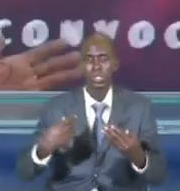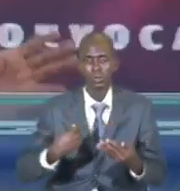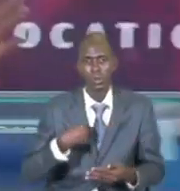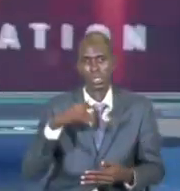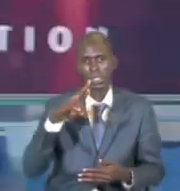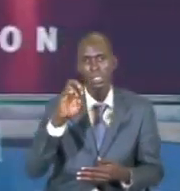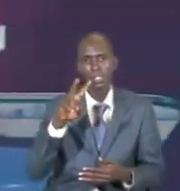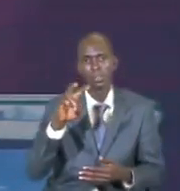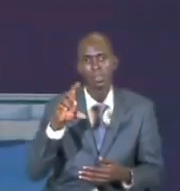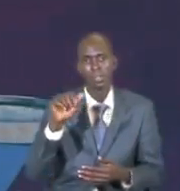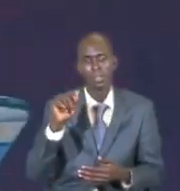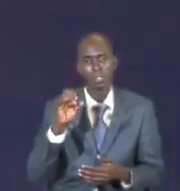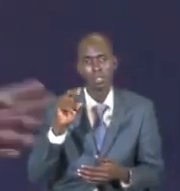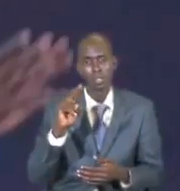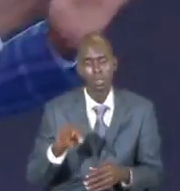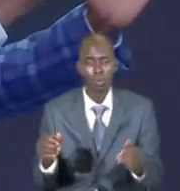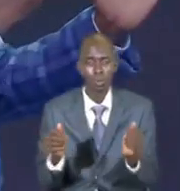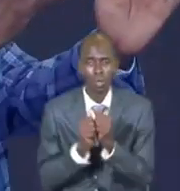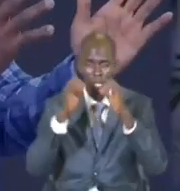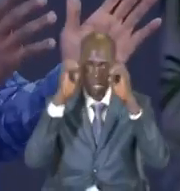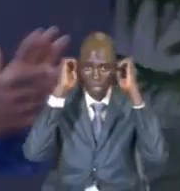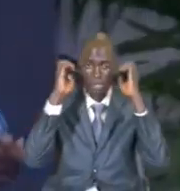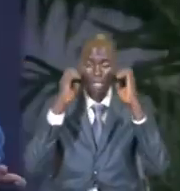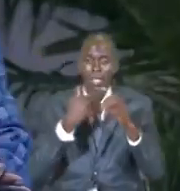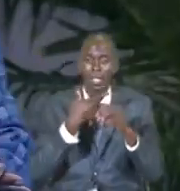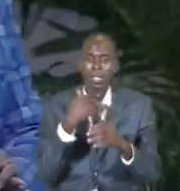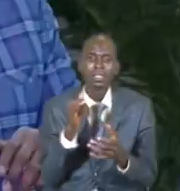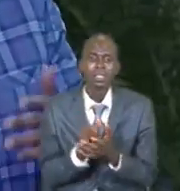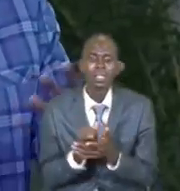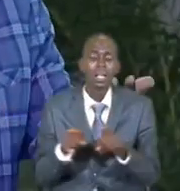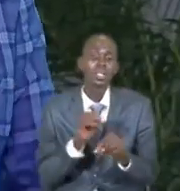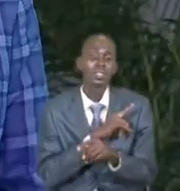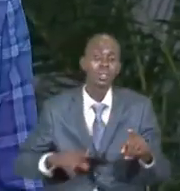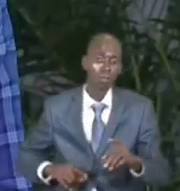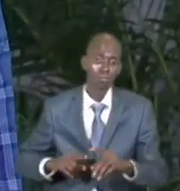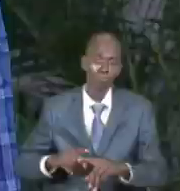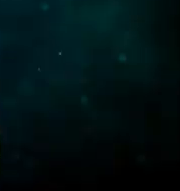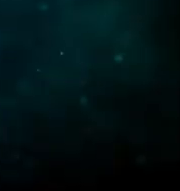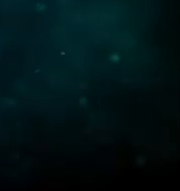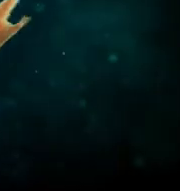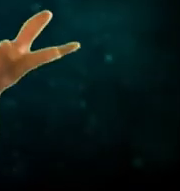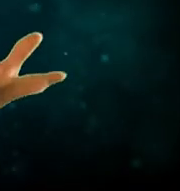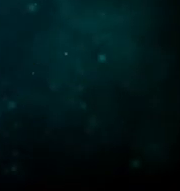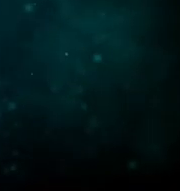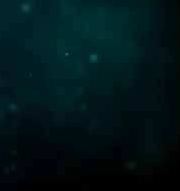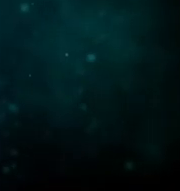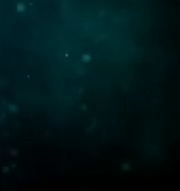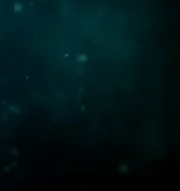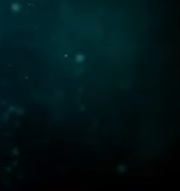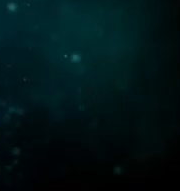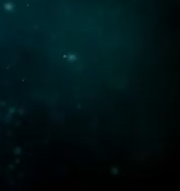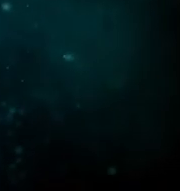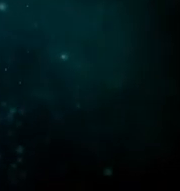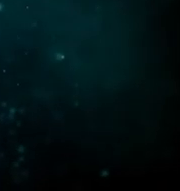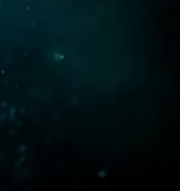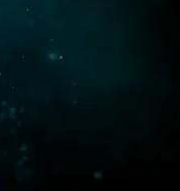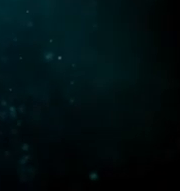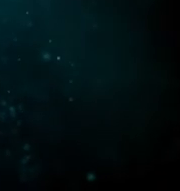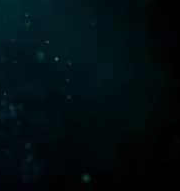sị, onye nwe anyị gbabichiri ụzọ na ndụ m, wee nye m amamihe ọhụrụ. Ihe niile abụọla ihe